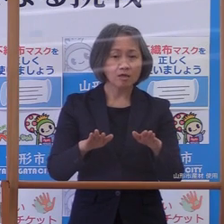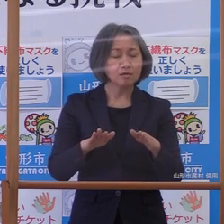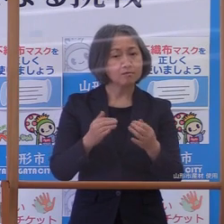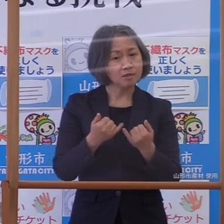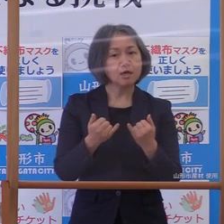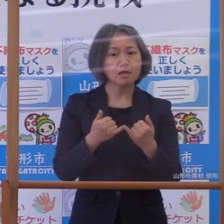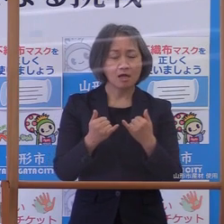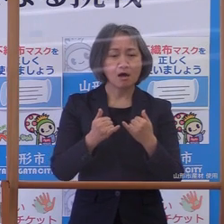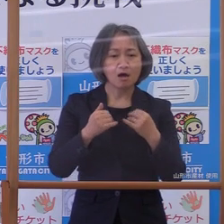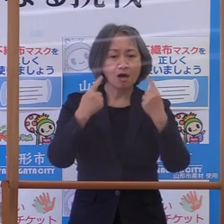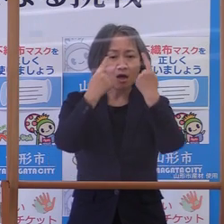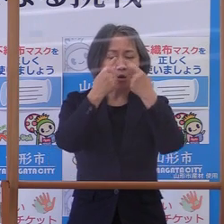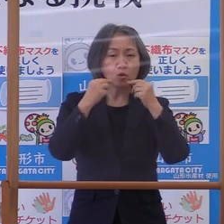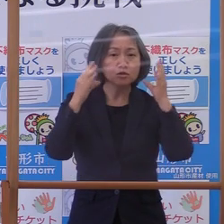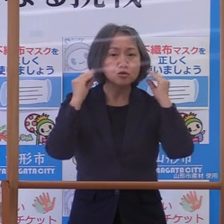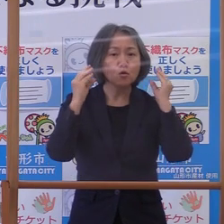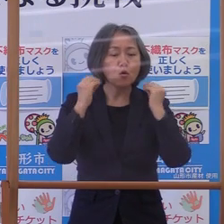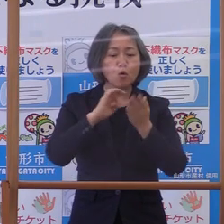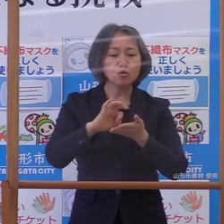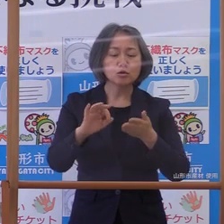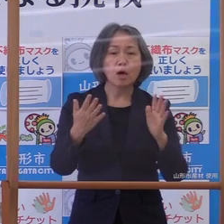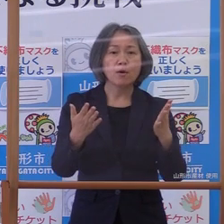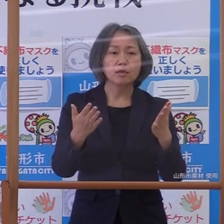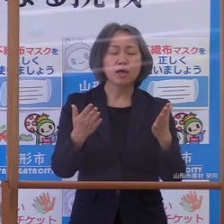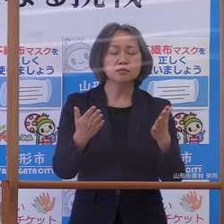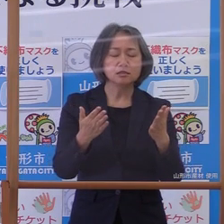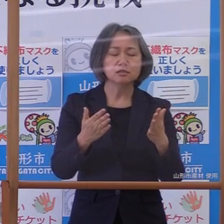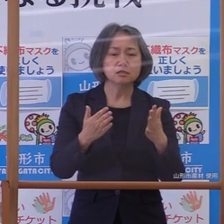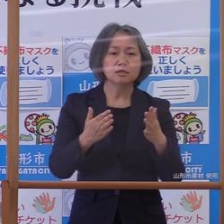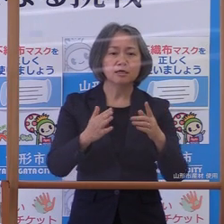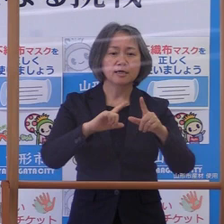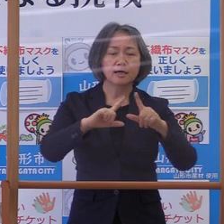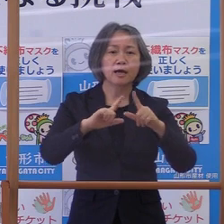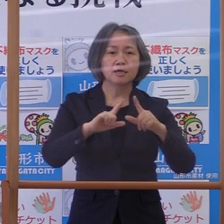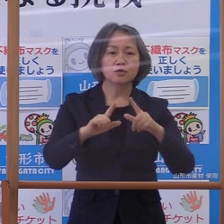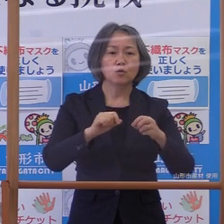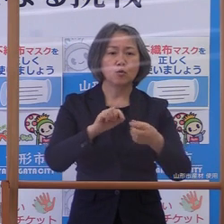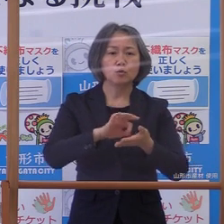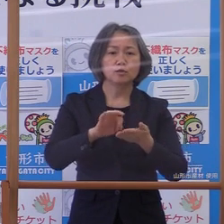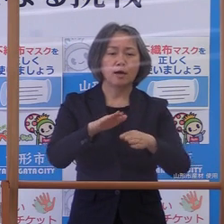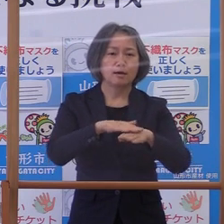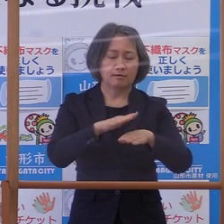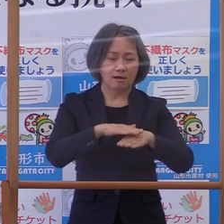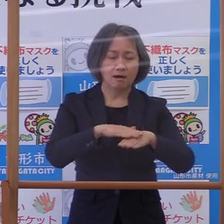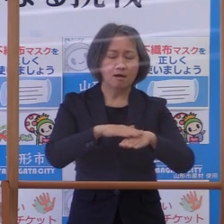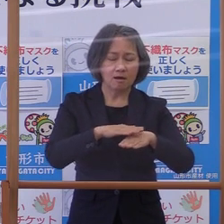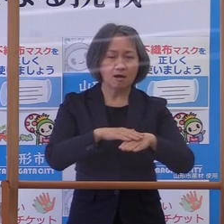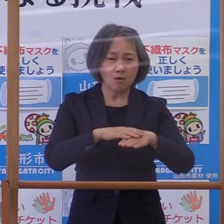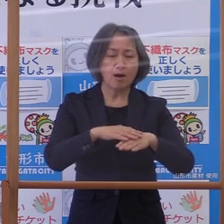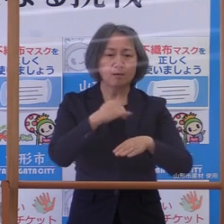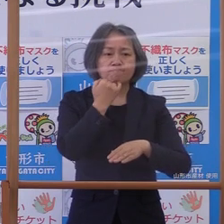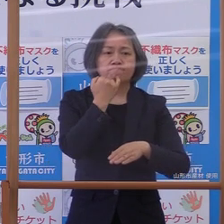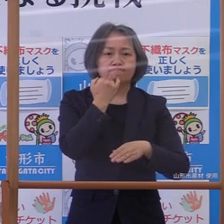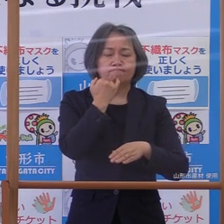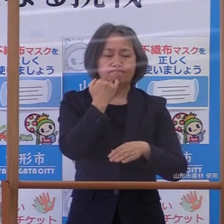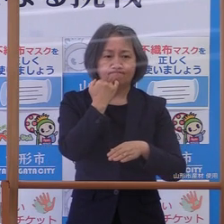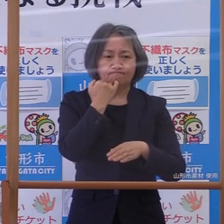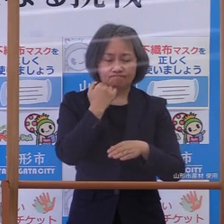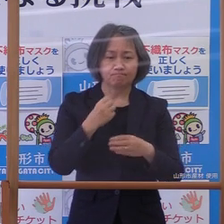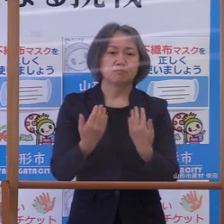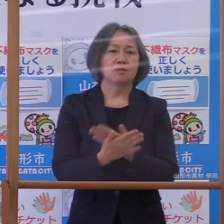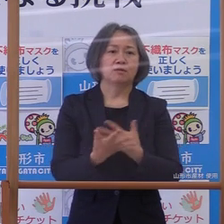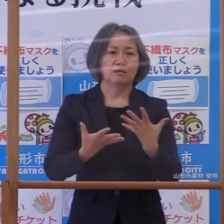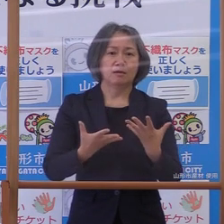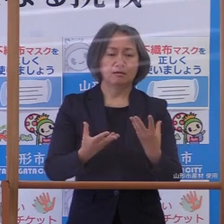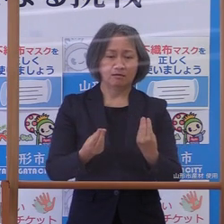情報を取り扱わない、公表公開をするような情報、前提の情報については基本的